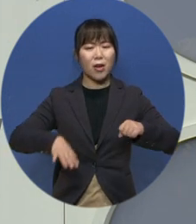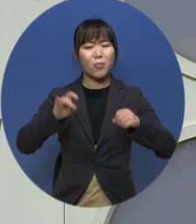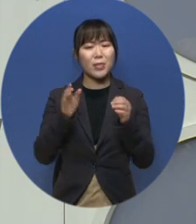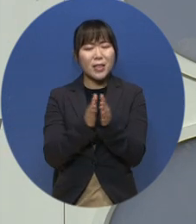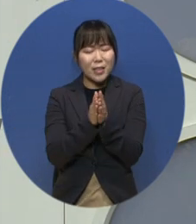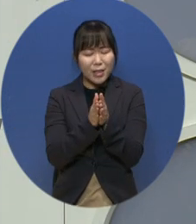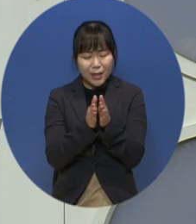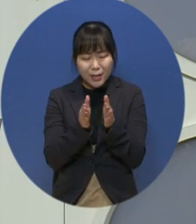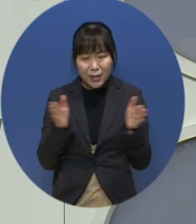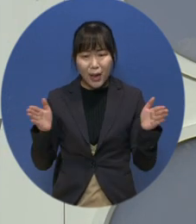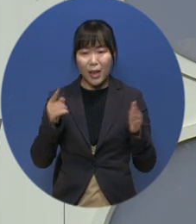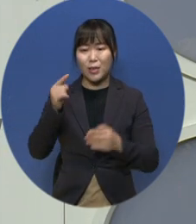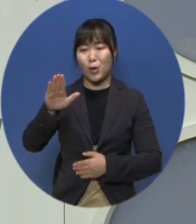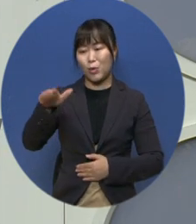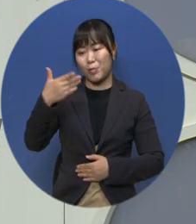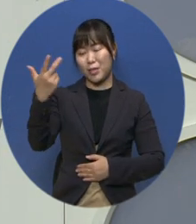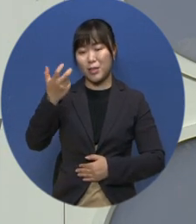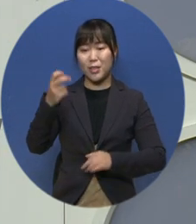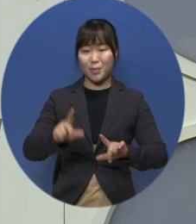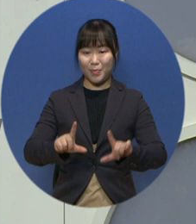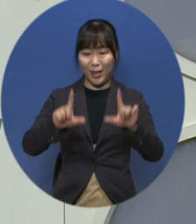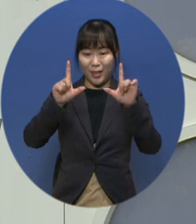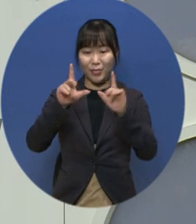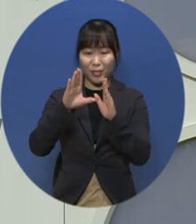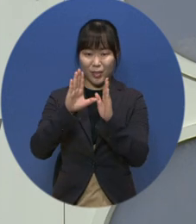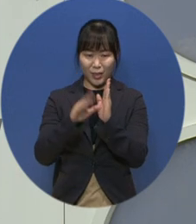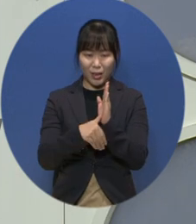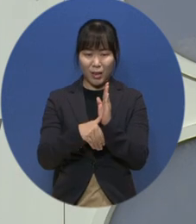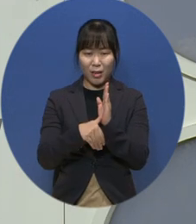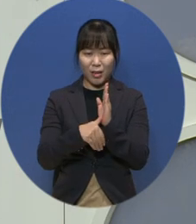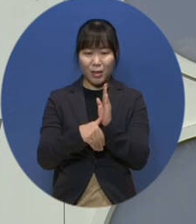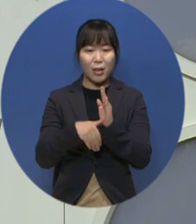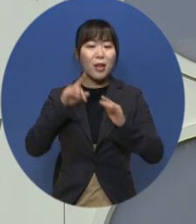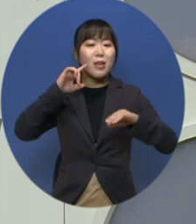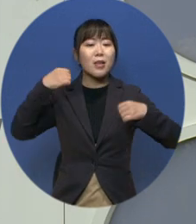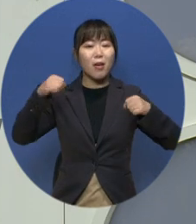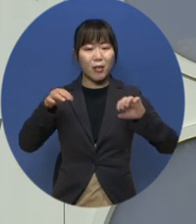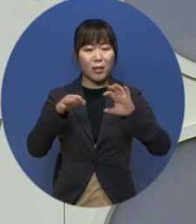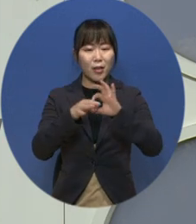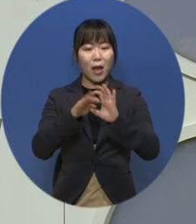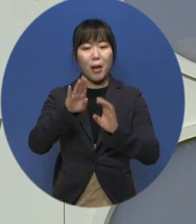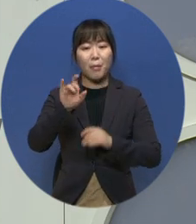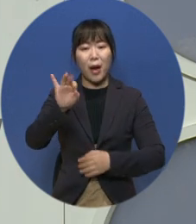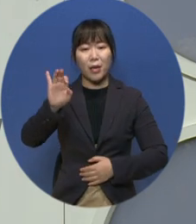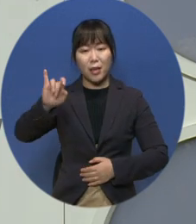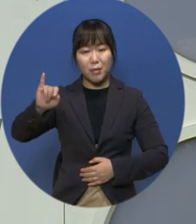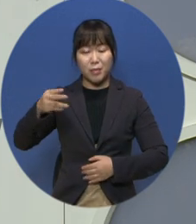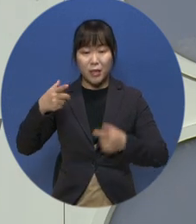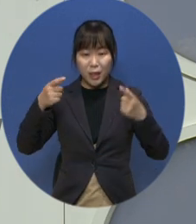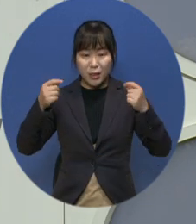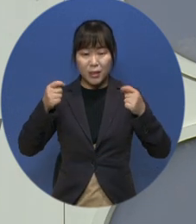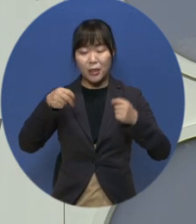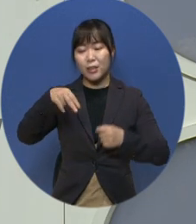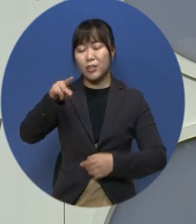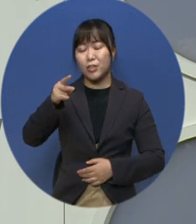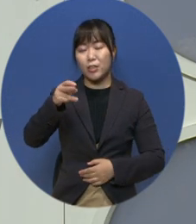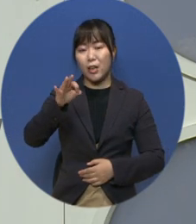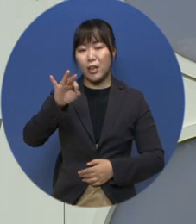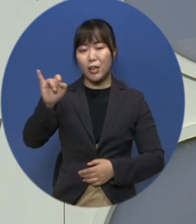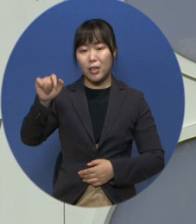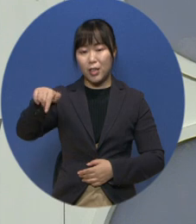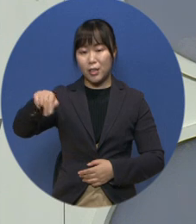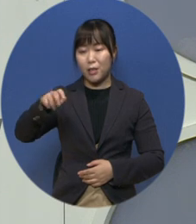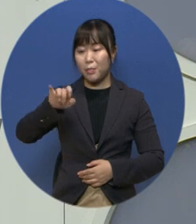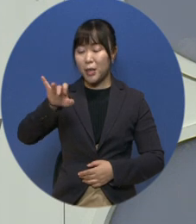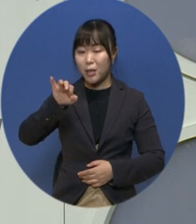게 이제 1970년도인데 그때 연극의 바이블 같은 셰익스피어 작품은 저한테 잊을